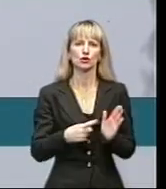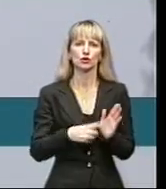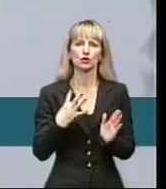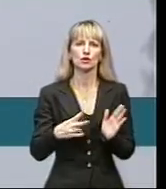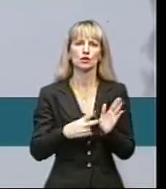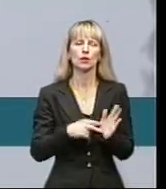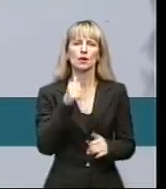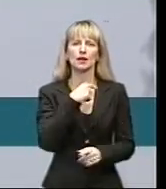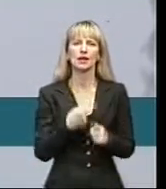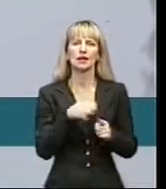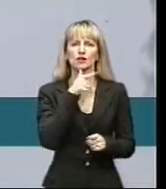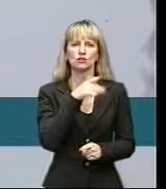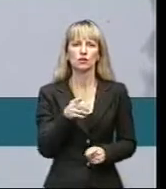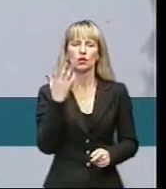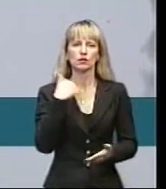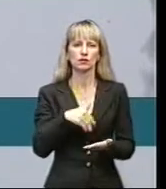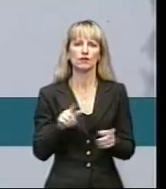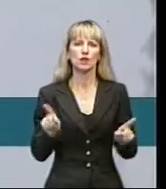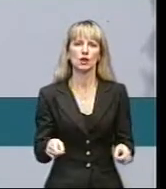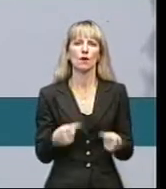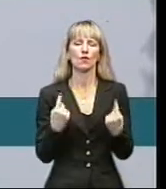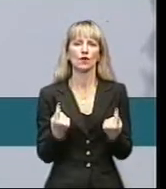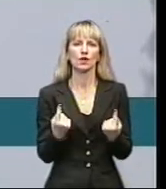46-47 рік – це час, коли відновлювалася